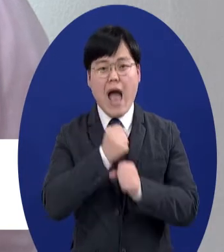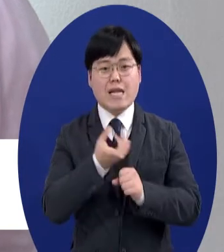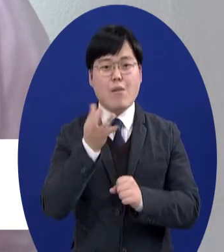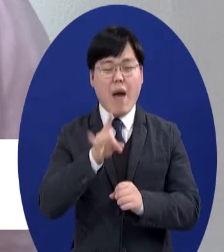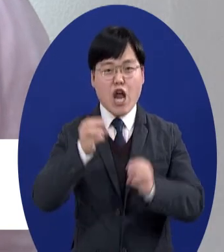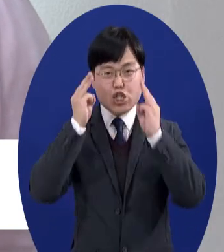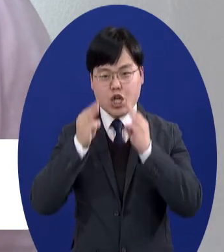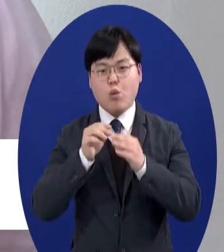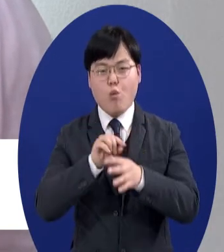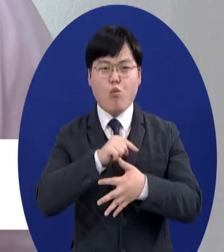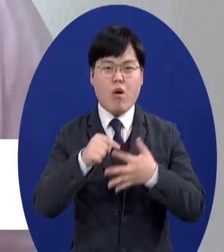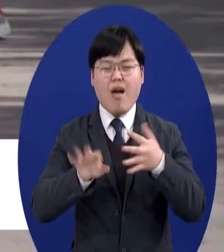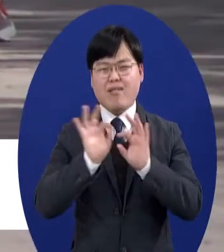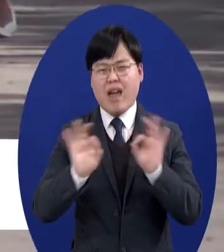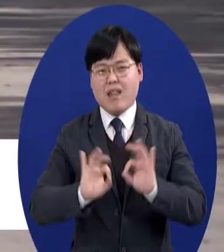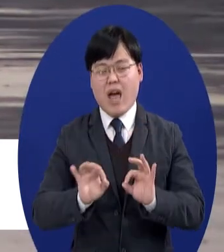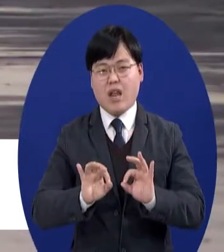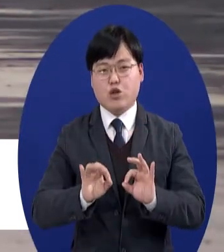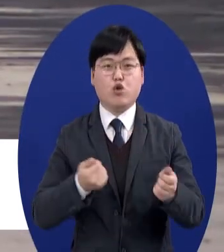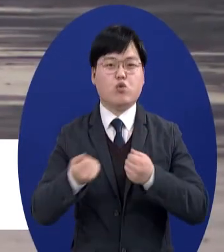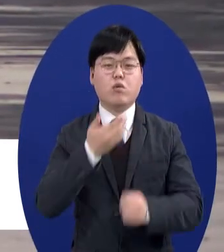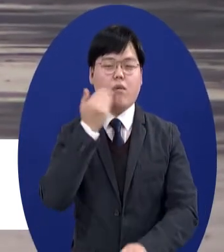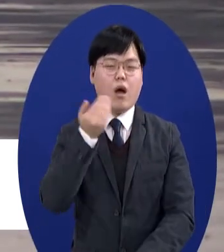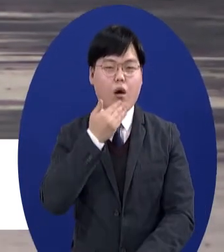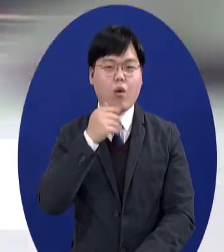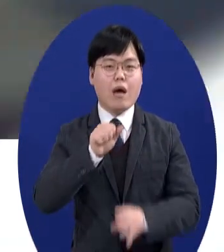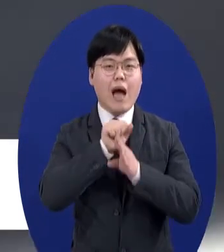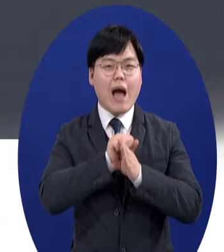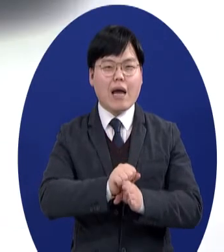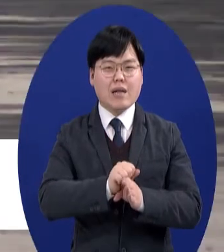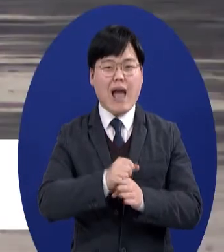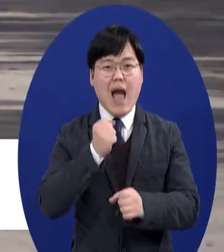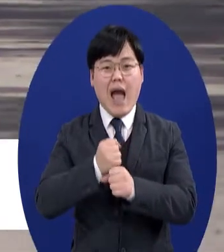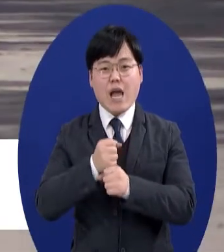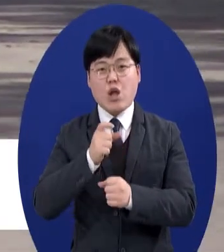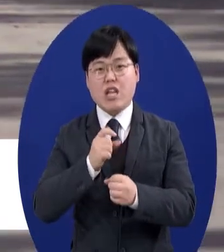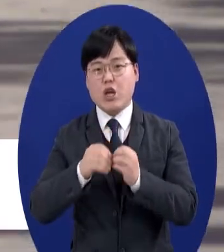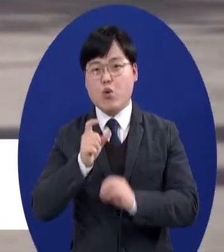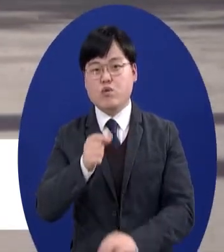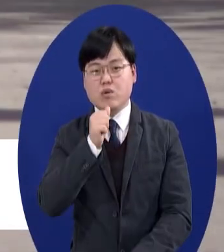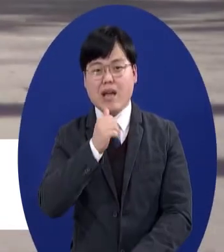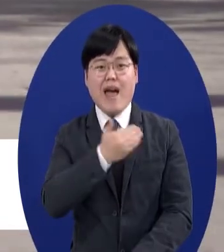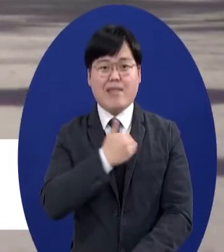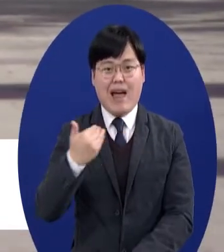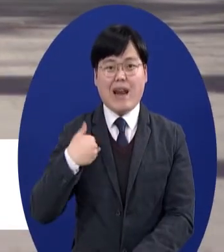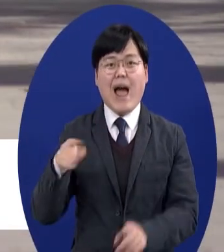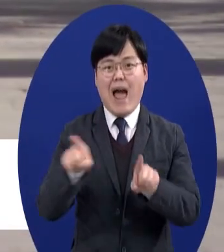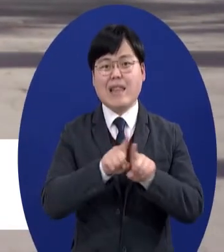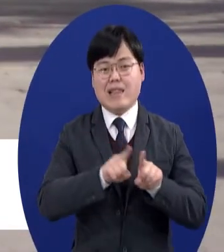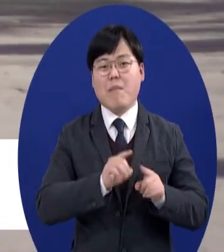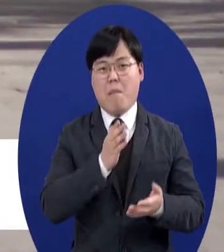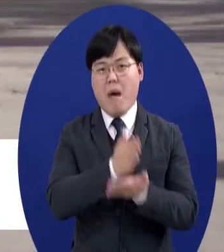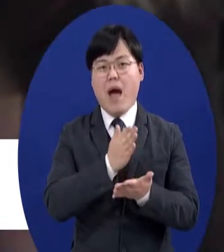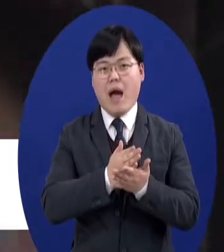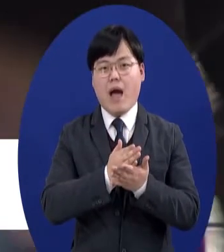шийдэн тэг шийдэх гэсэн наривчсан зохицуулалт байхгүй. Энэ төрлийн дарамт зөвхөн ажилчдын дунд байдаггүй байна. Зарим тохиолдолд дарга нарт ч хамаатай асуудал гэдгийг